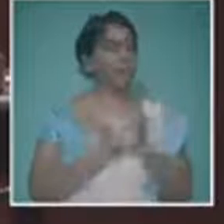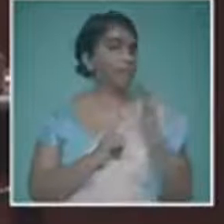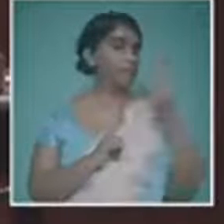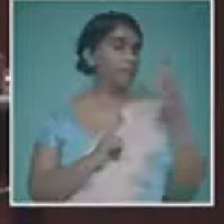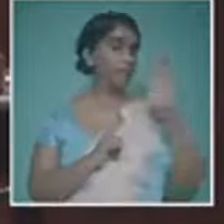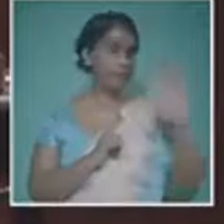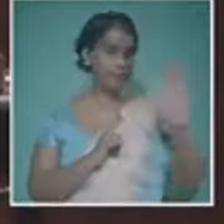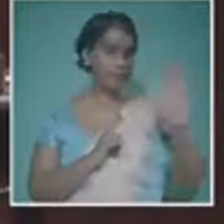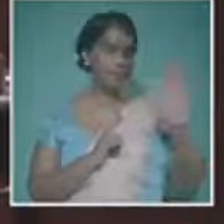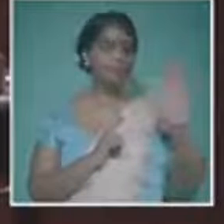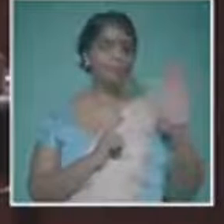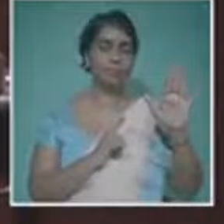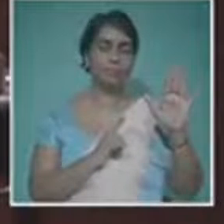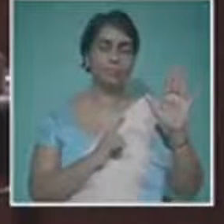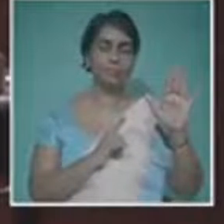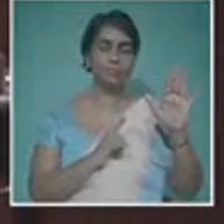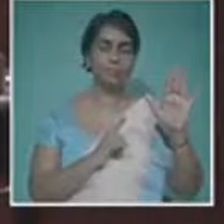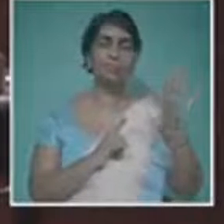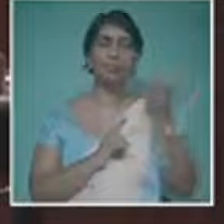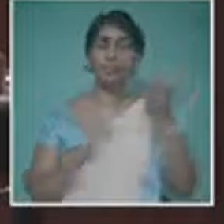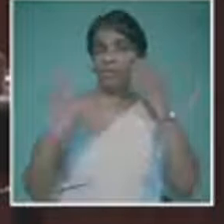கூட தமிழ் மட்டும் இல்லாமல்